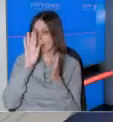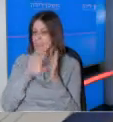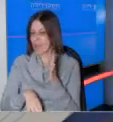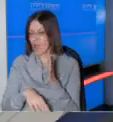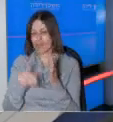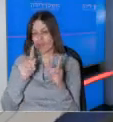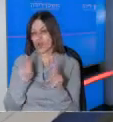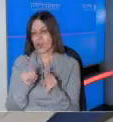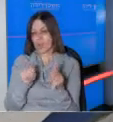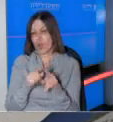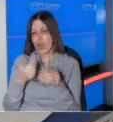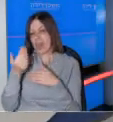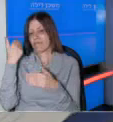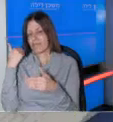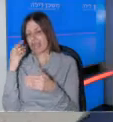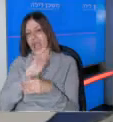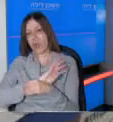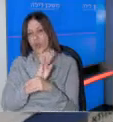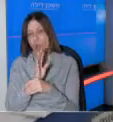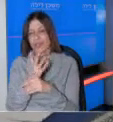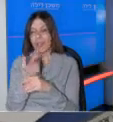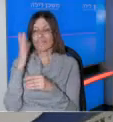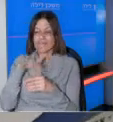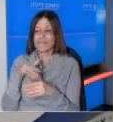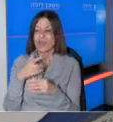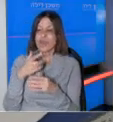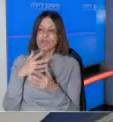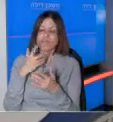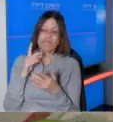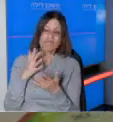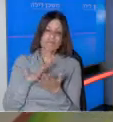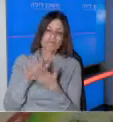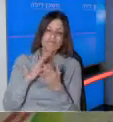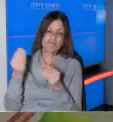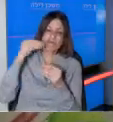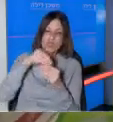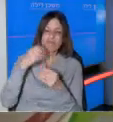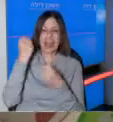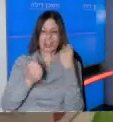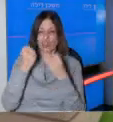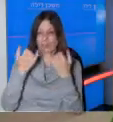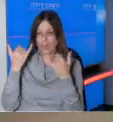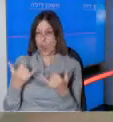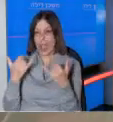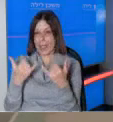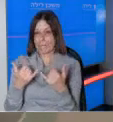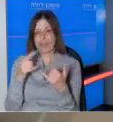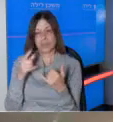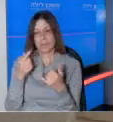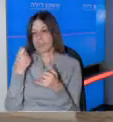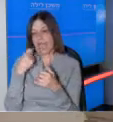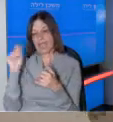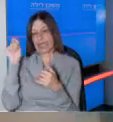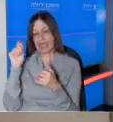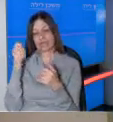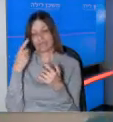מחזורים שהיו לפני הקורונה, וכל עוד הוצאה שיש להם בנוסף לקשיים הנוכחיים עכשיו, זה בהחלט מייקר להם את